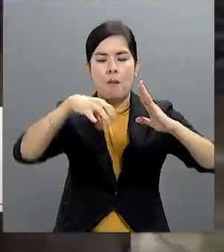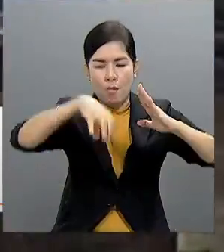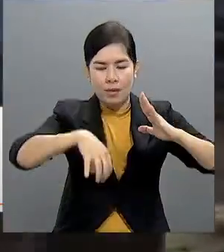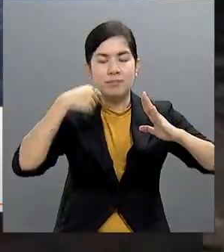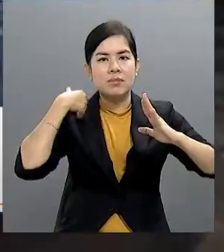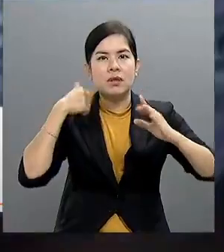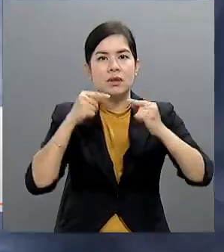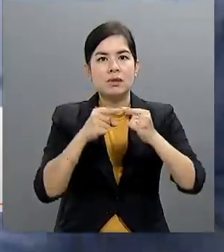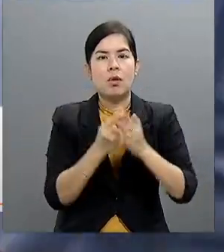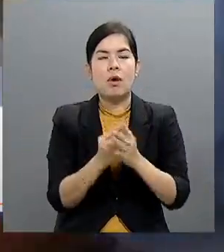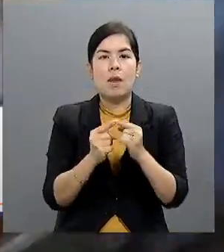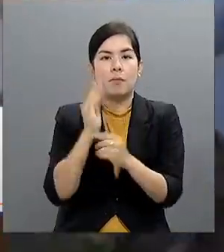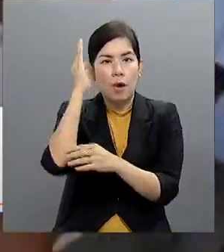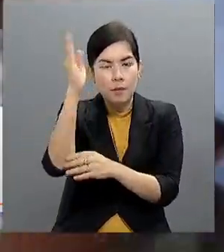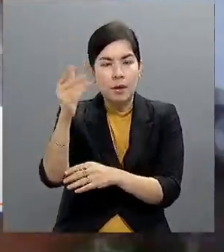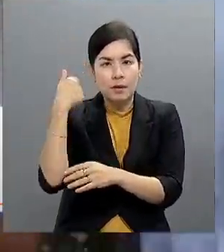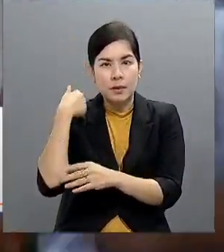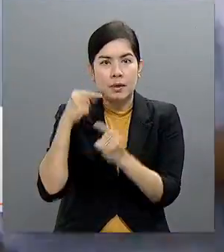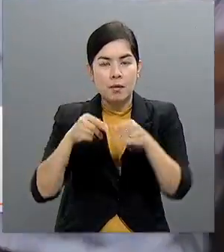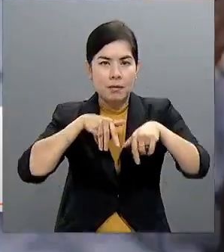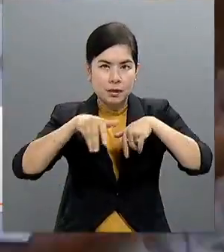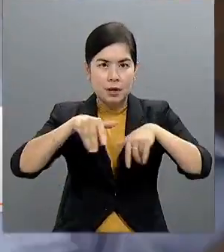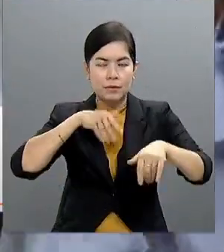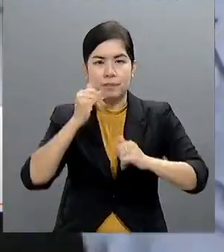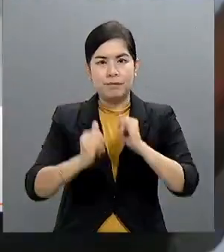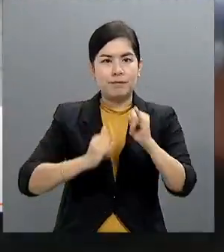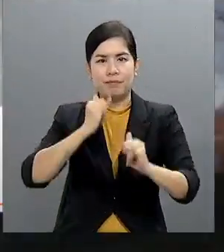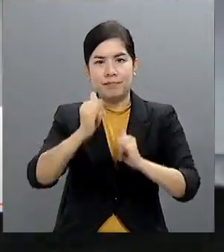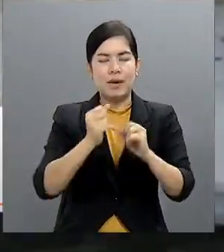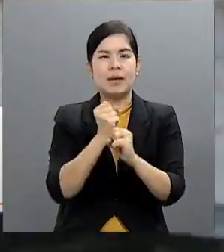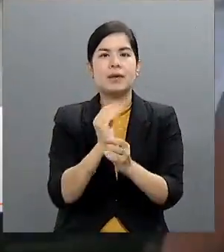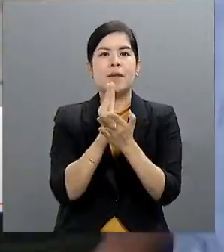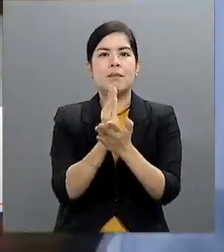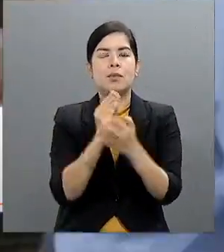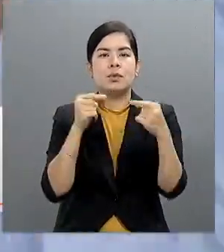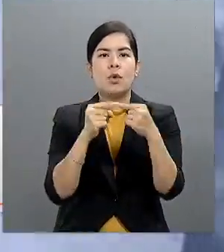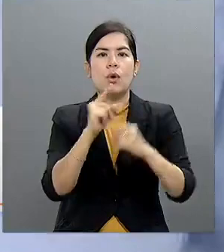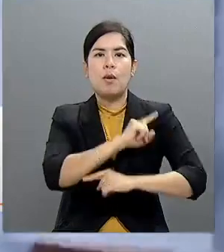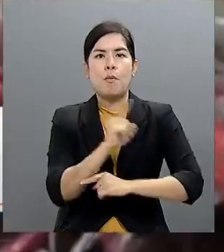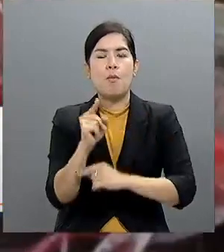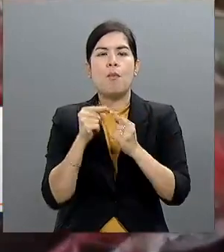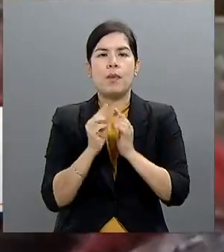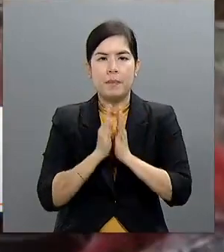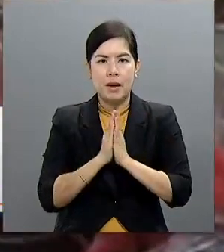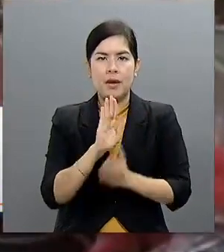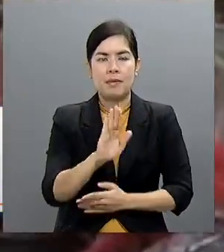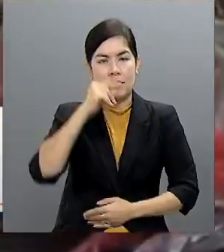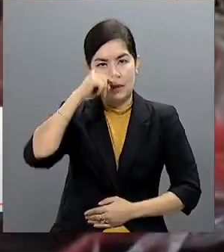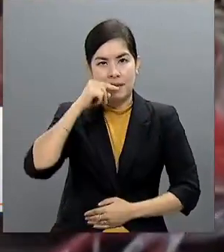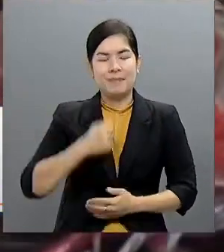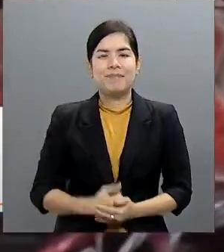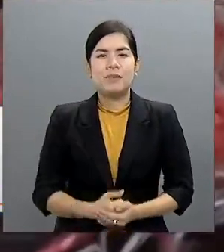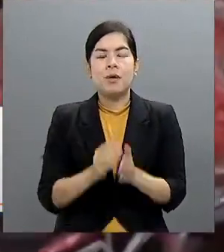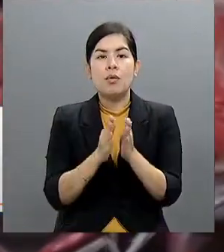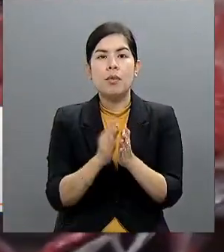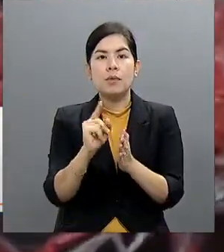อบพิธีทางศาสนาของชาวพุทธในช่วงวันอาสาฬหบูชาและก็เทศกาลวันเข้าพรรษานี้นะคะรวมถึงการสร้างความมั่นใจ